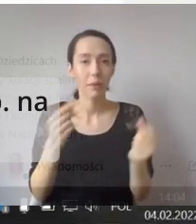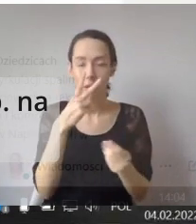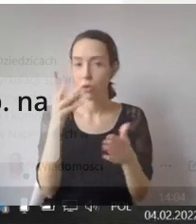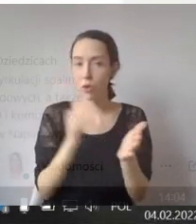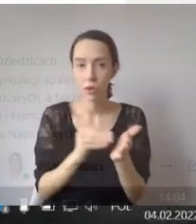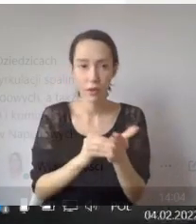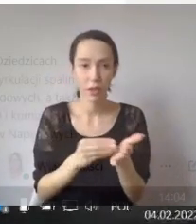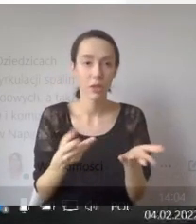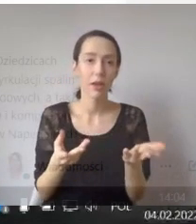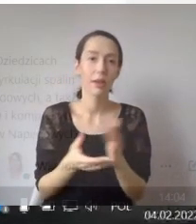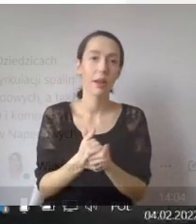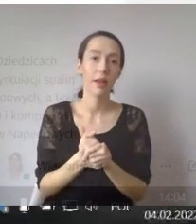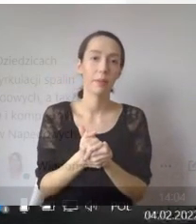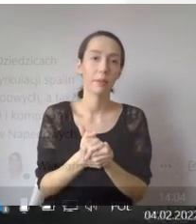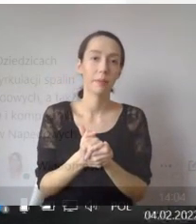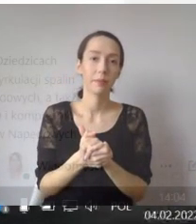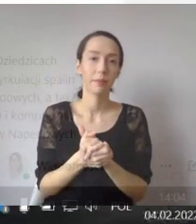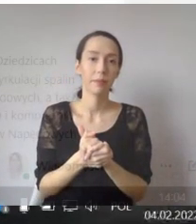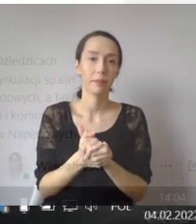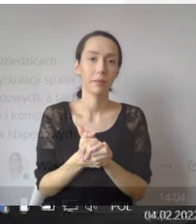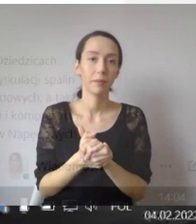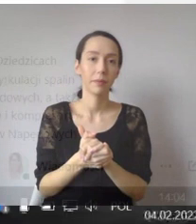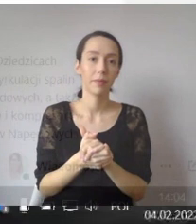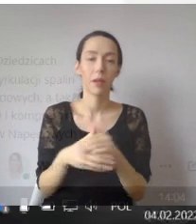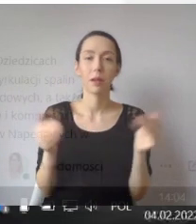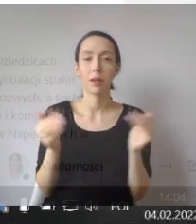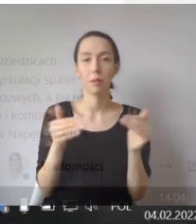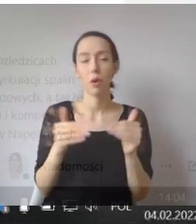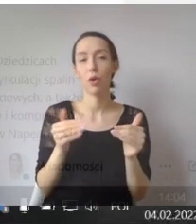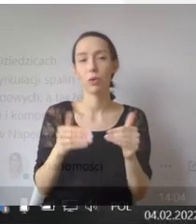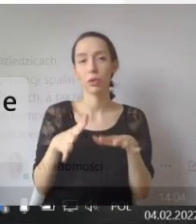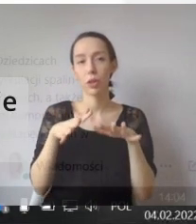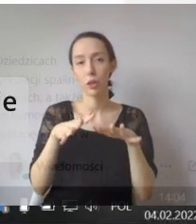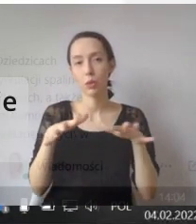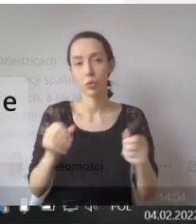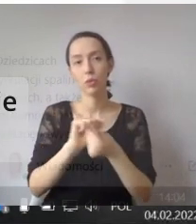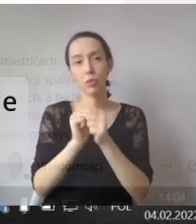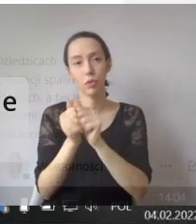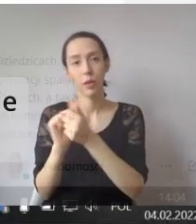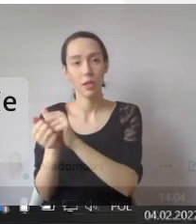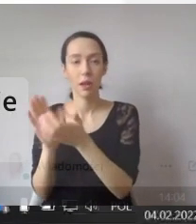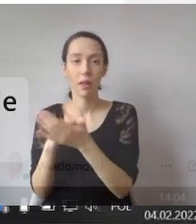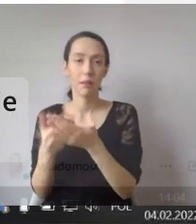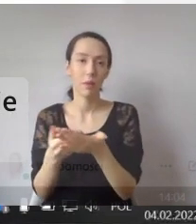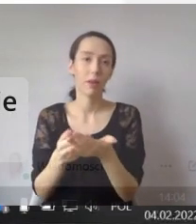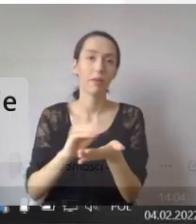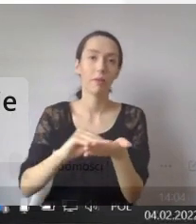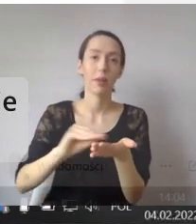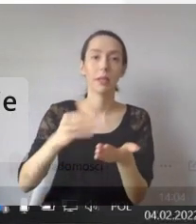specjalista, po dacie publikacji. Można naprawdę bardzo różne tutaj rzeczy wpisać, na przykład marketing.